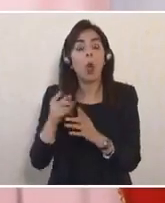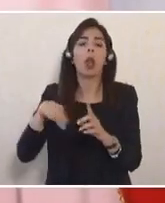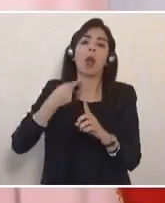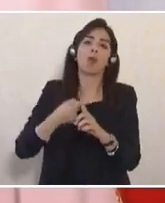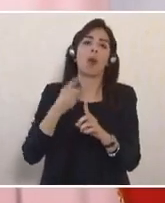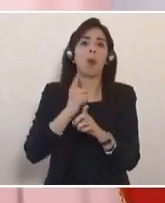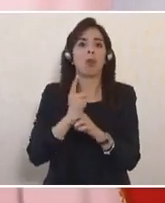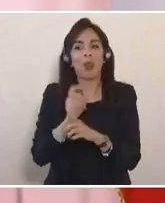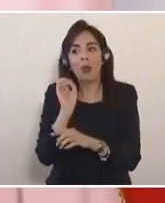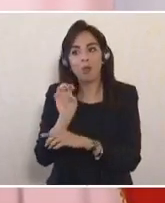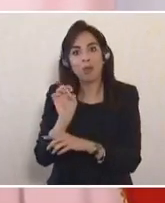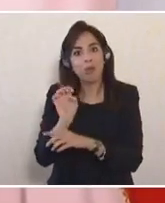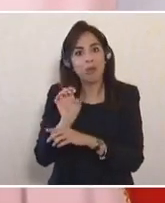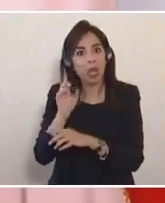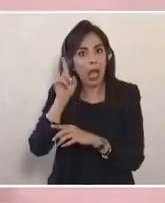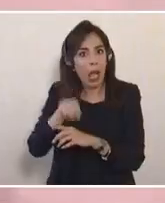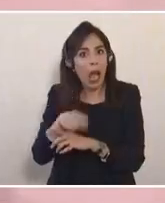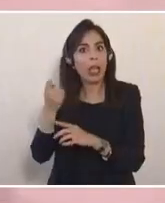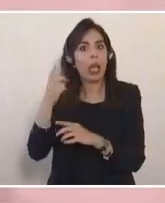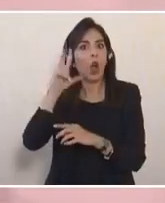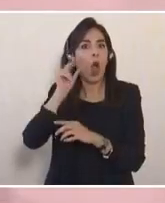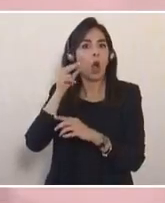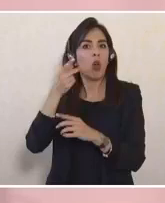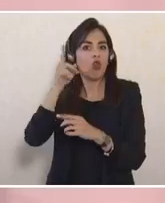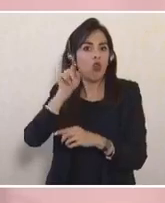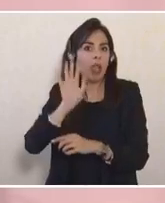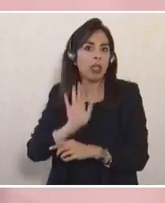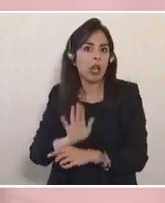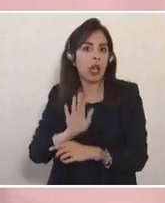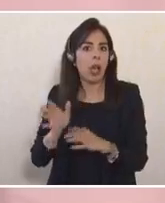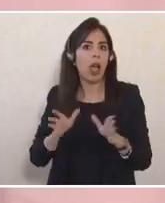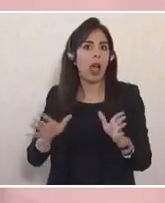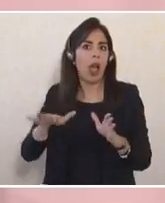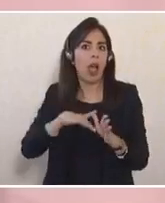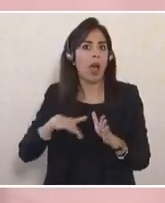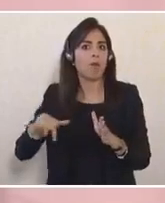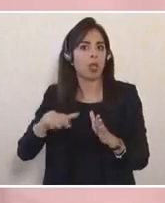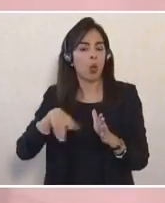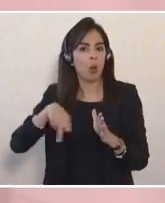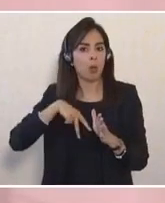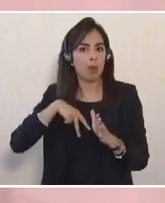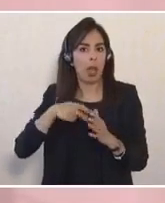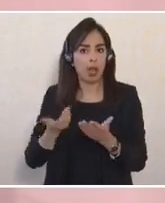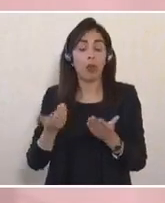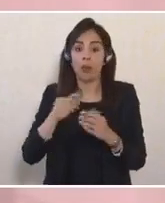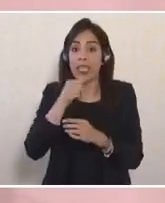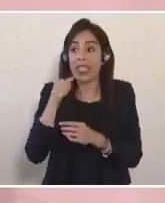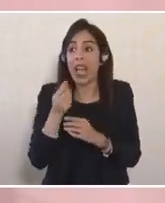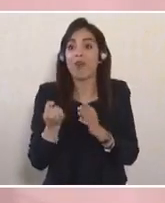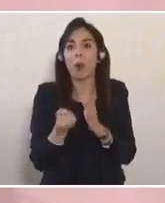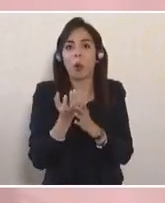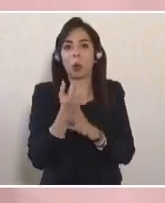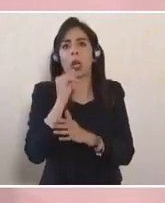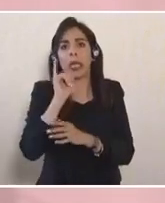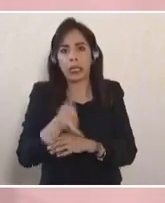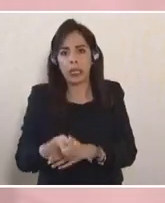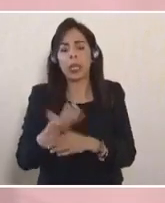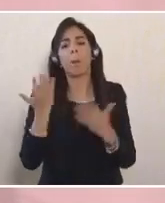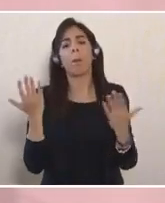in health infrastructure, and also on this there is ample agreement, in poor countries that needs to be helped to